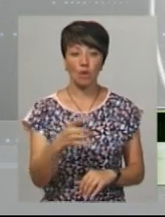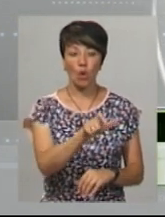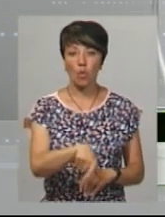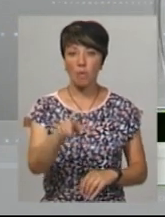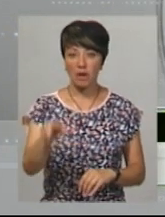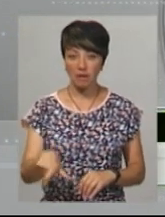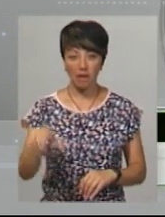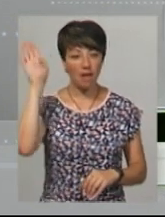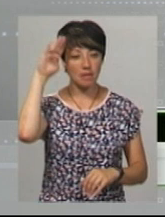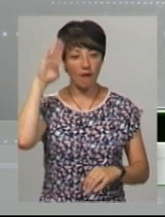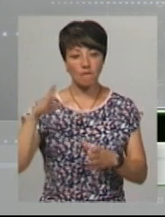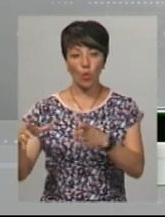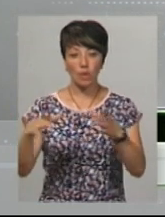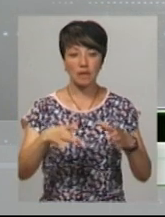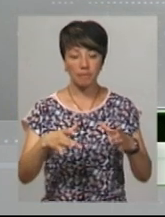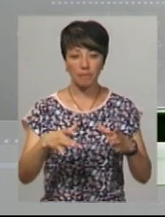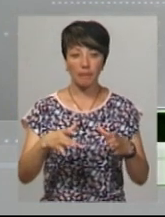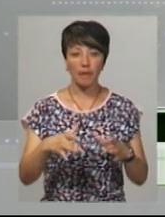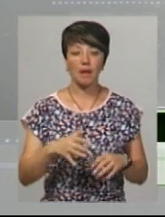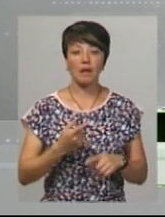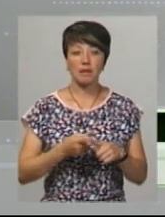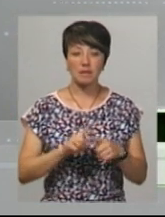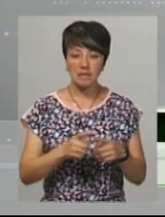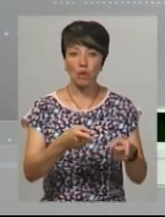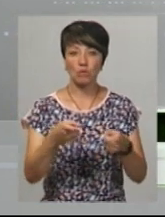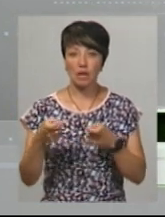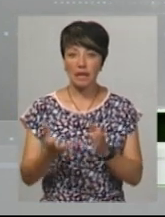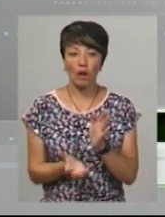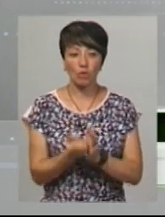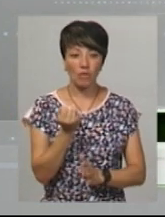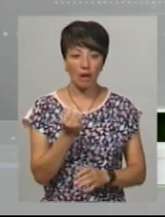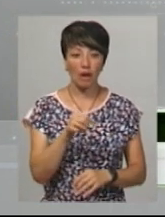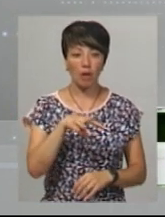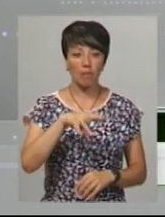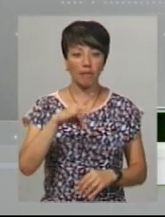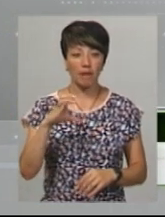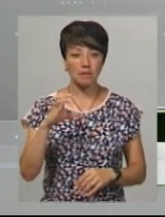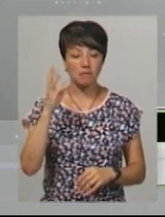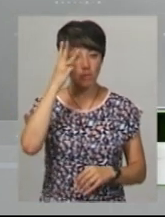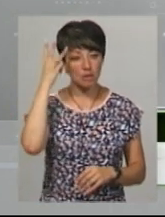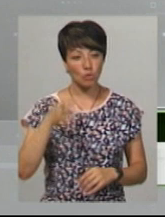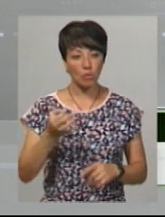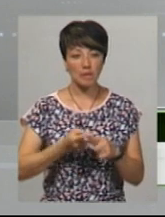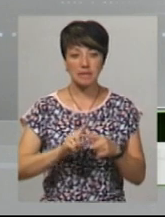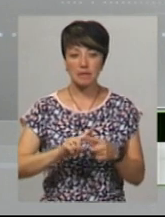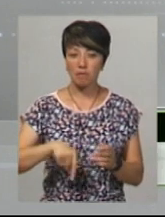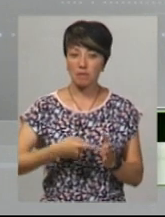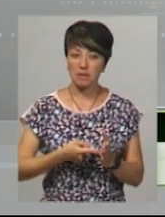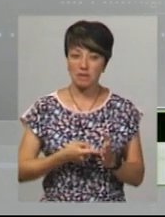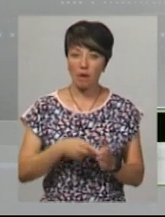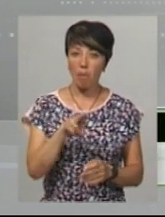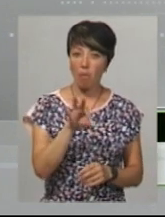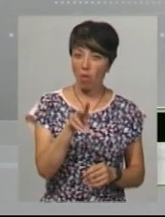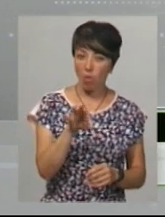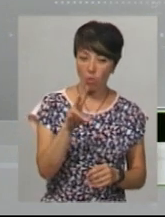на водних об'єктах. 3 з яких залучалися рятувальники Головного управління ДСНС України у Хмельницькій області. Це в місті